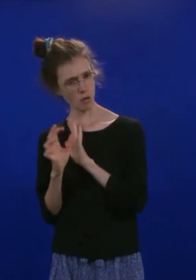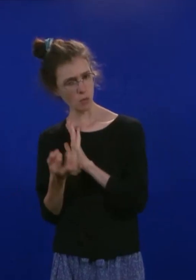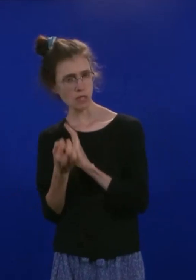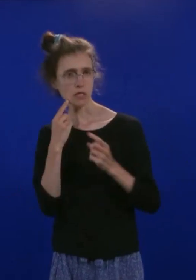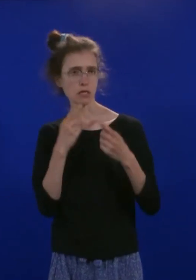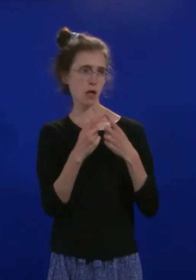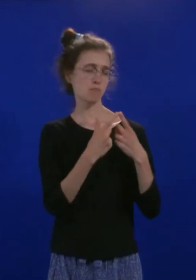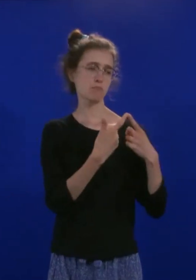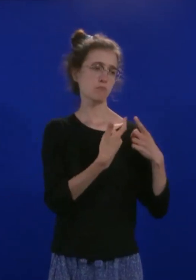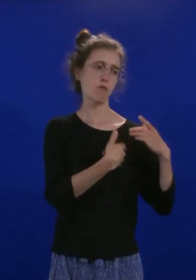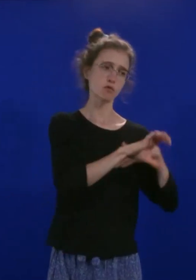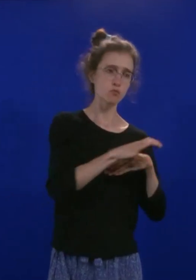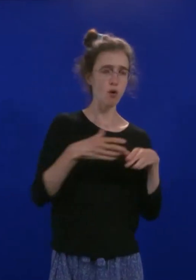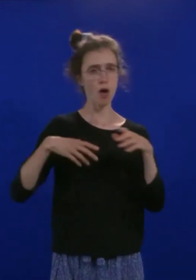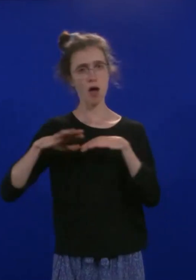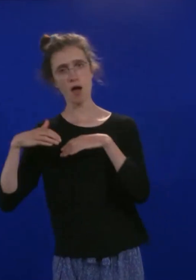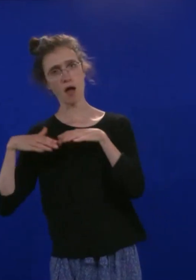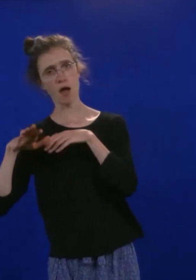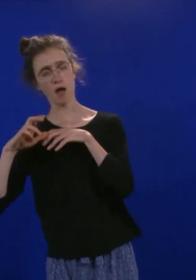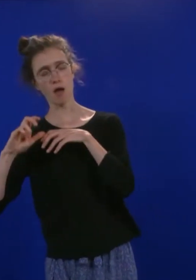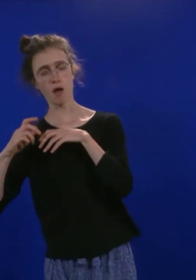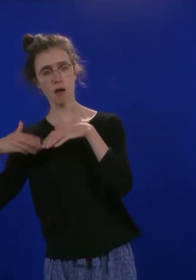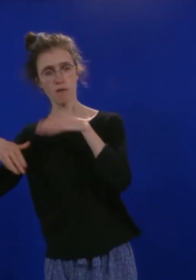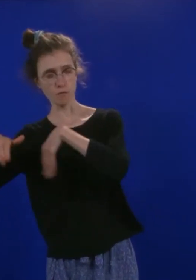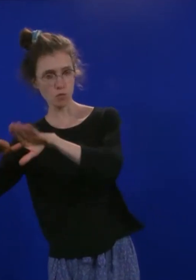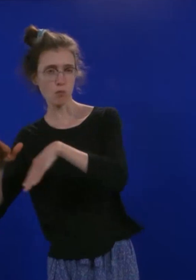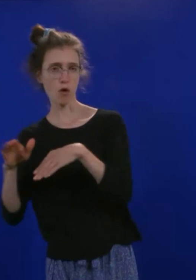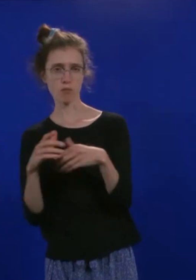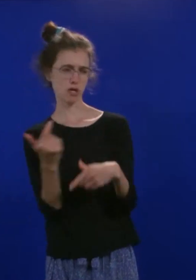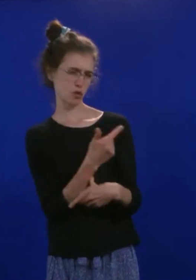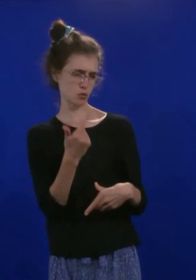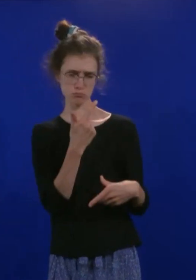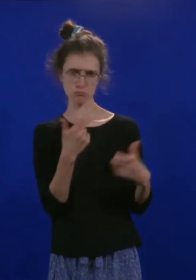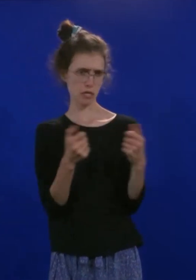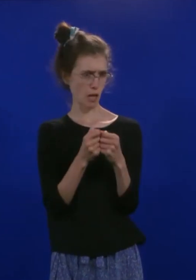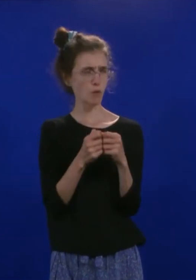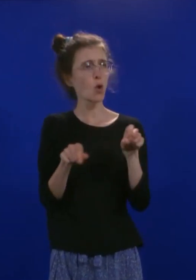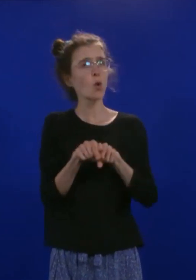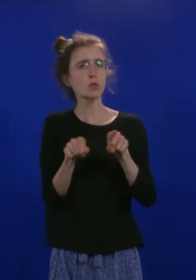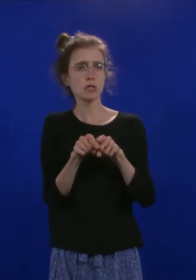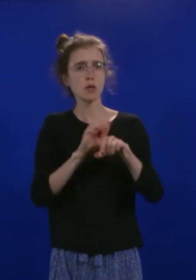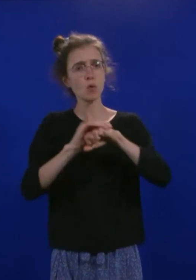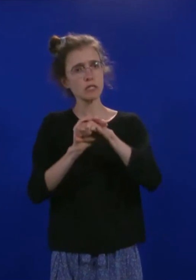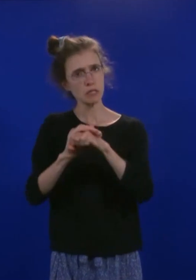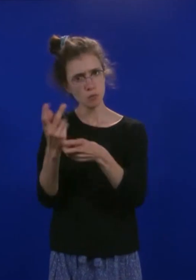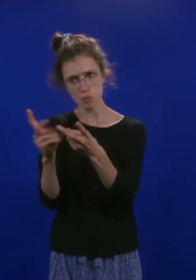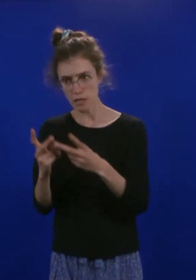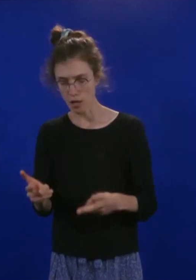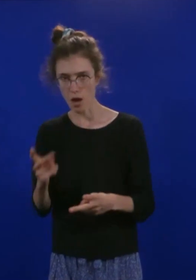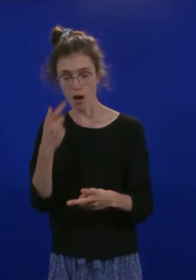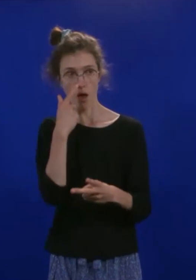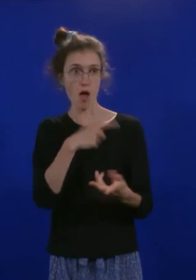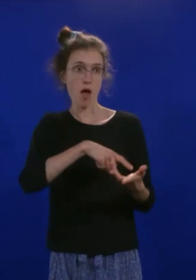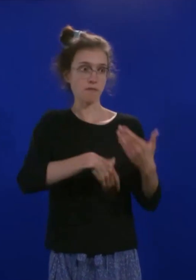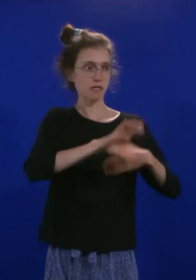et en fonctionnement, et avec des taux de réalisation, contrairement à ce qu'ont dit certains collègues, très élevés sur un certain nombre de politiques publiques majeures, notamment sur